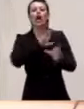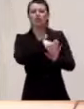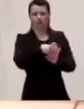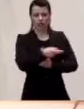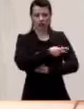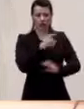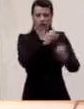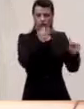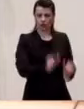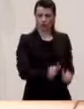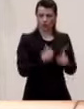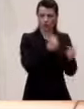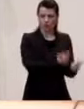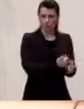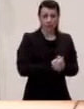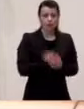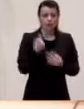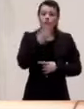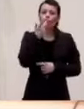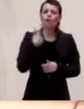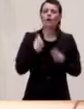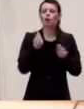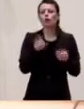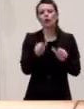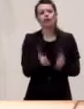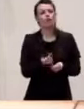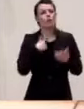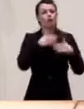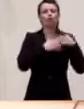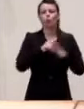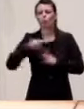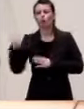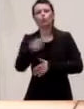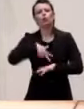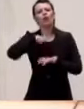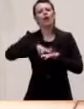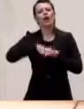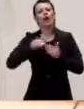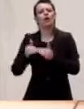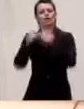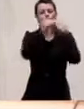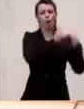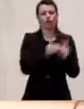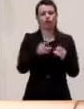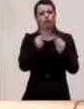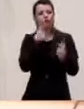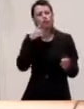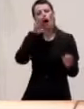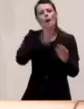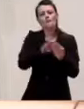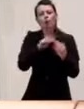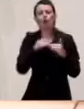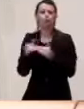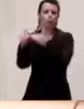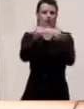possibile omogenea in tutte le strutture di un approccio uniforme e